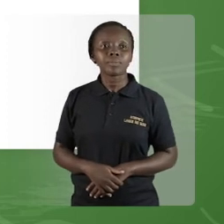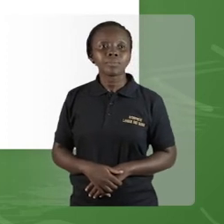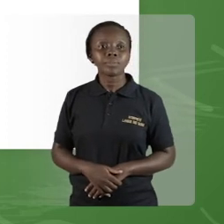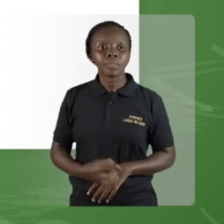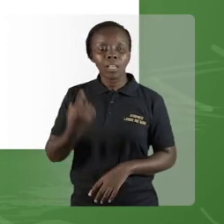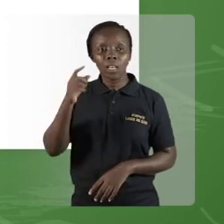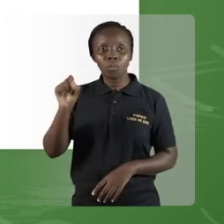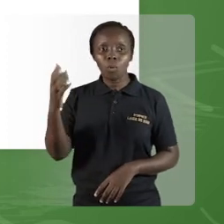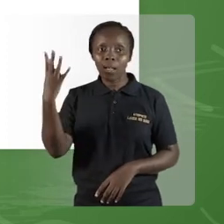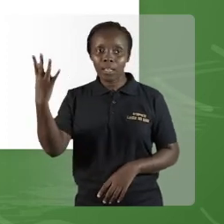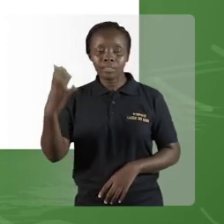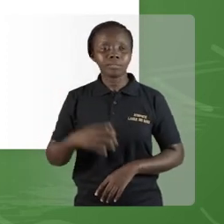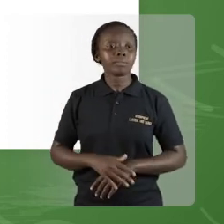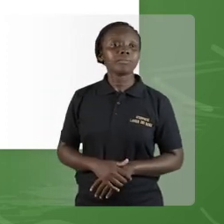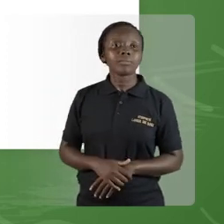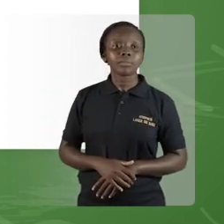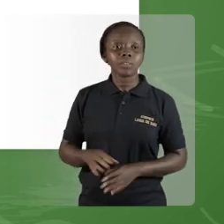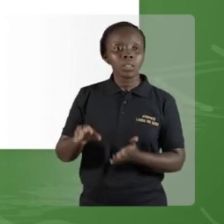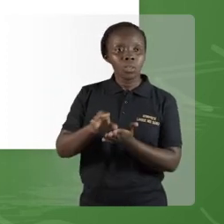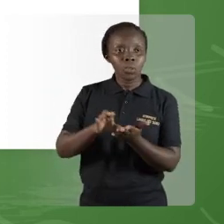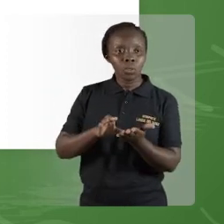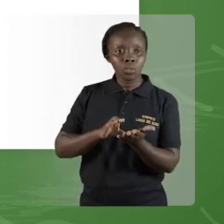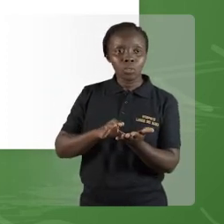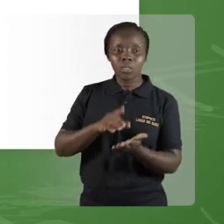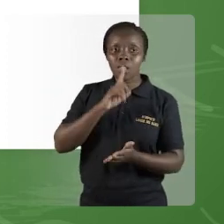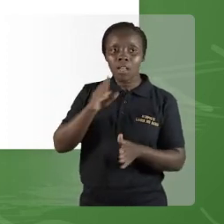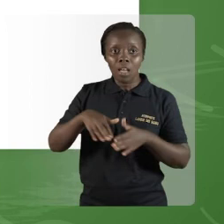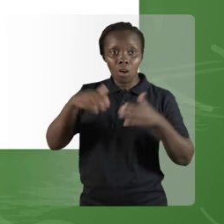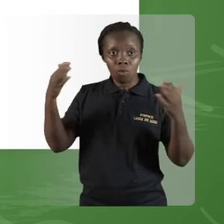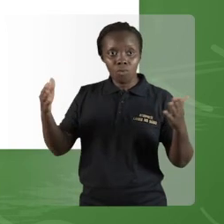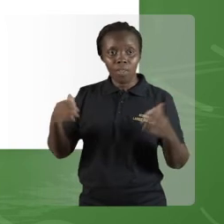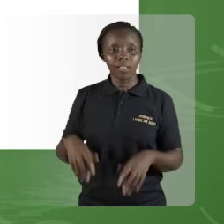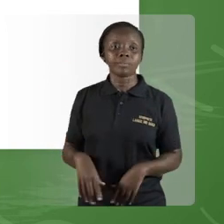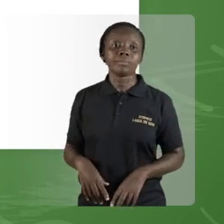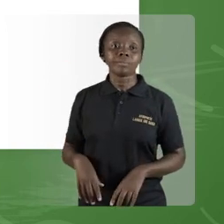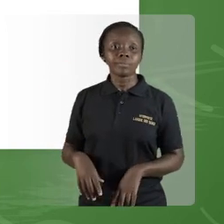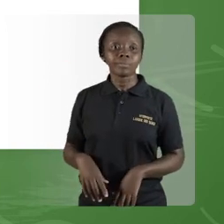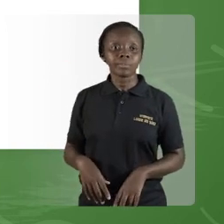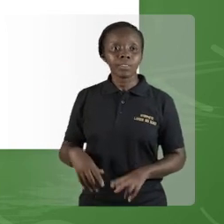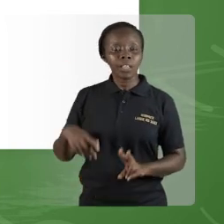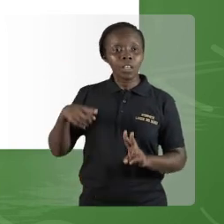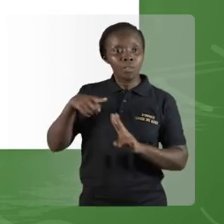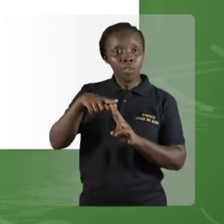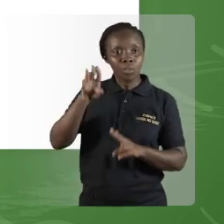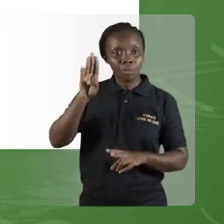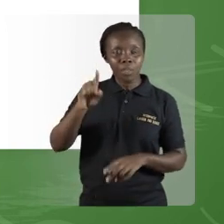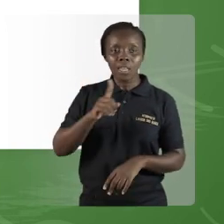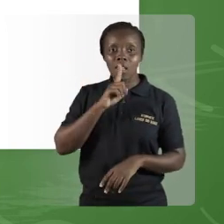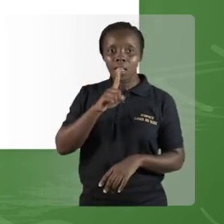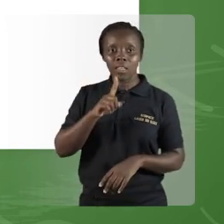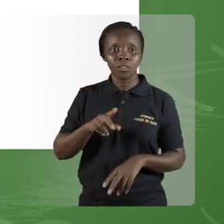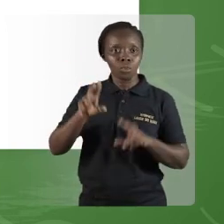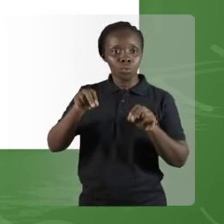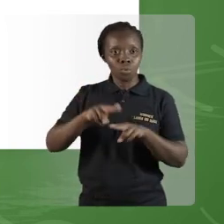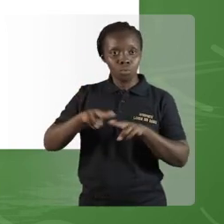1, 4. Le circuit est ouvert et la valeur de B est non nulle.